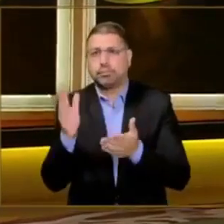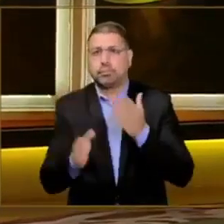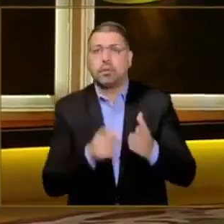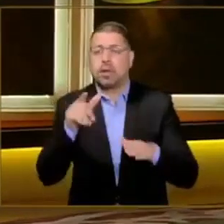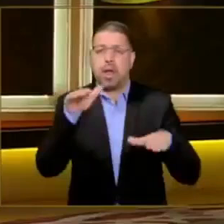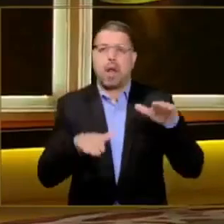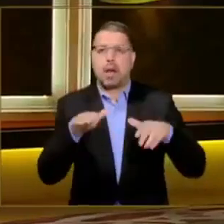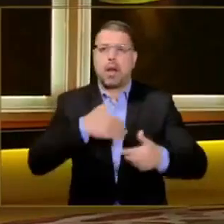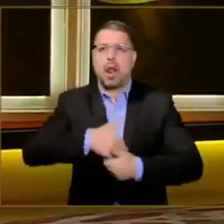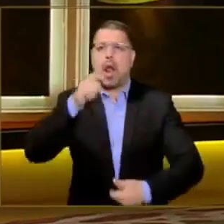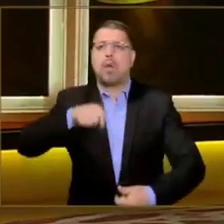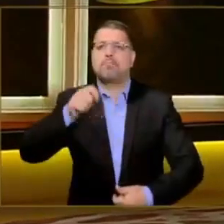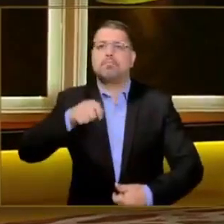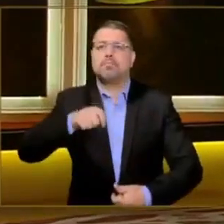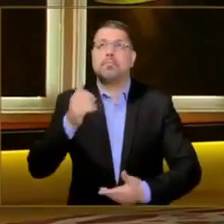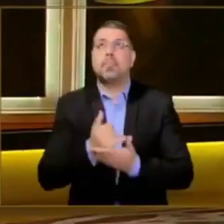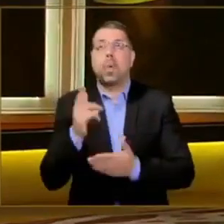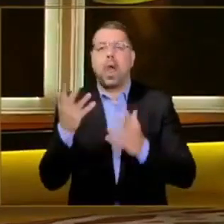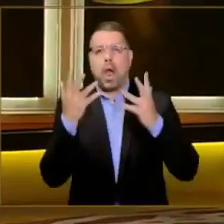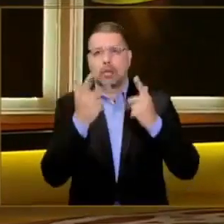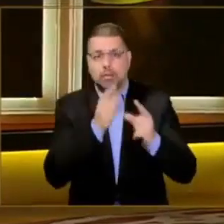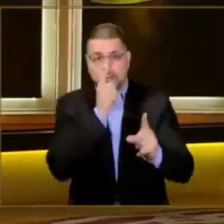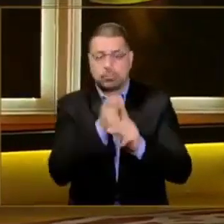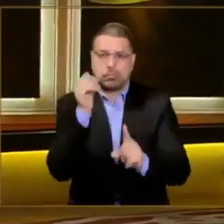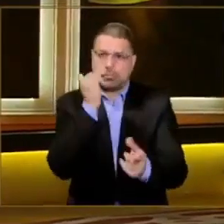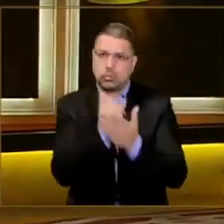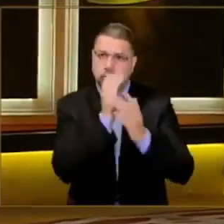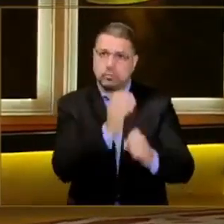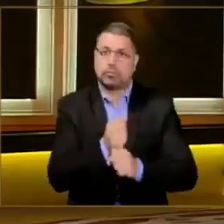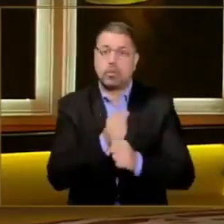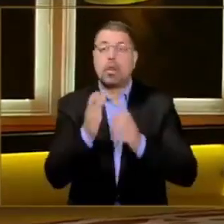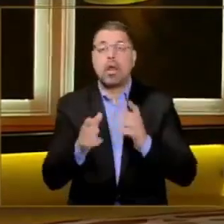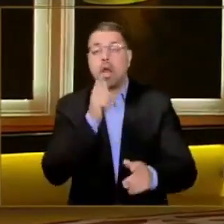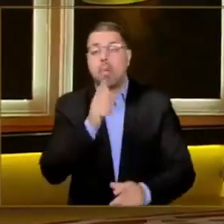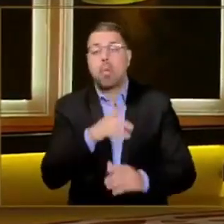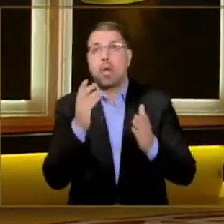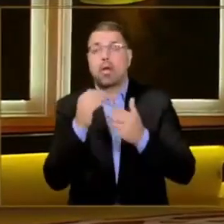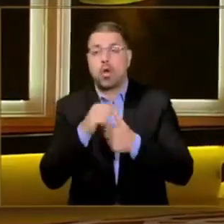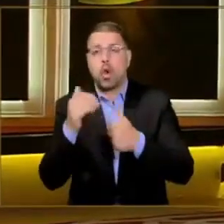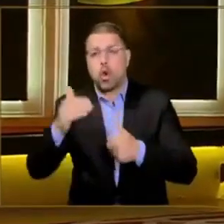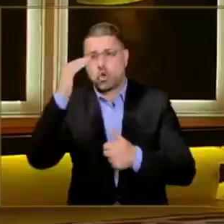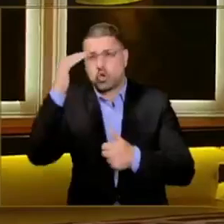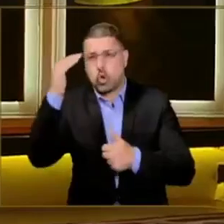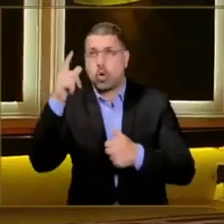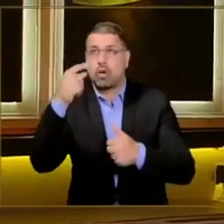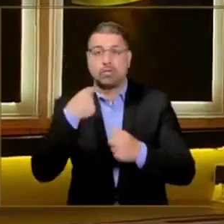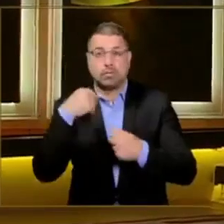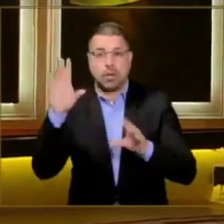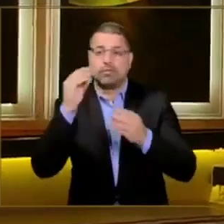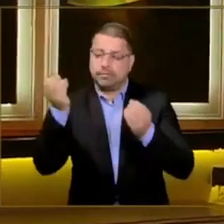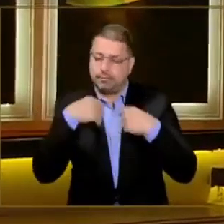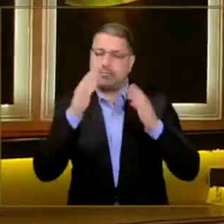يا اعدل من حكم ويا حسيب من ظلم يا من قل عند نعمه شكرنا فلم